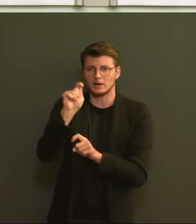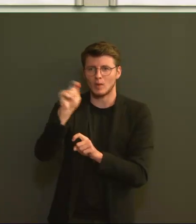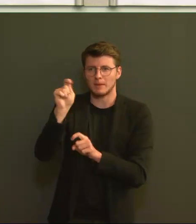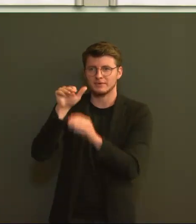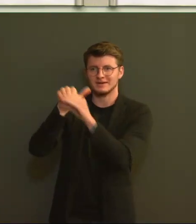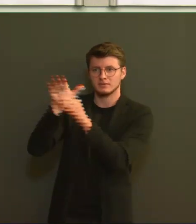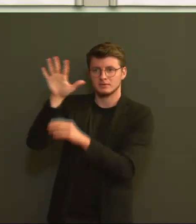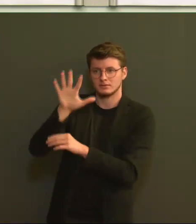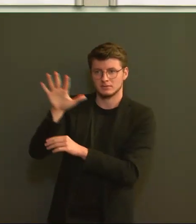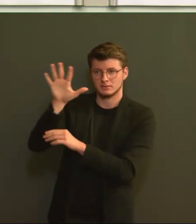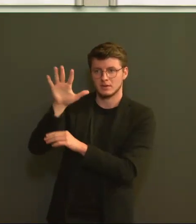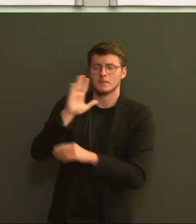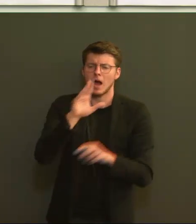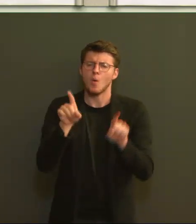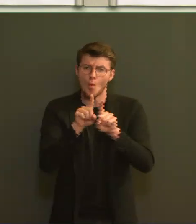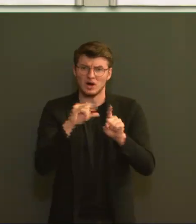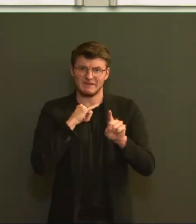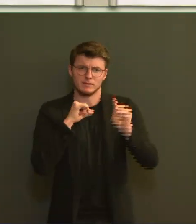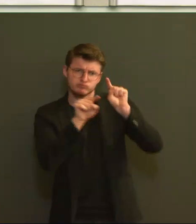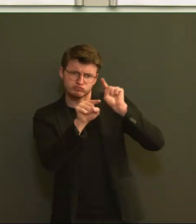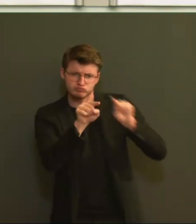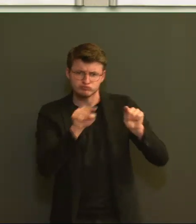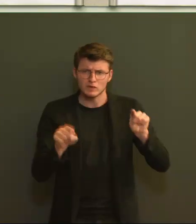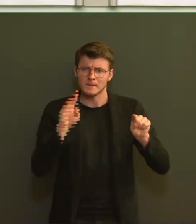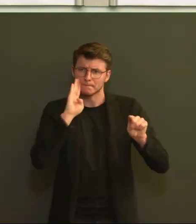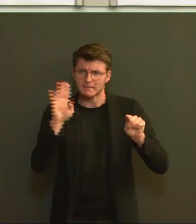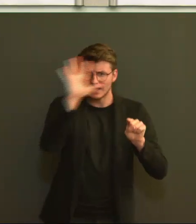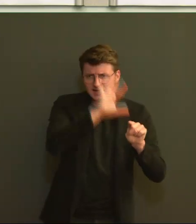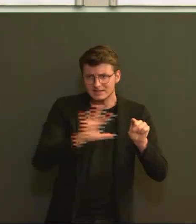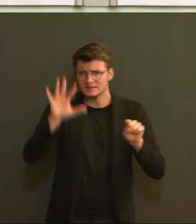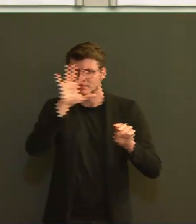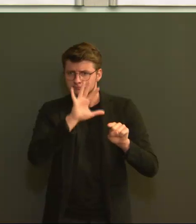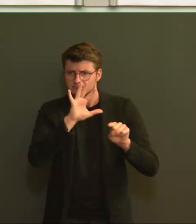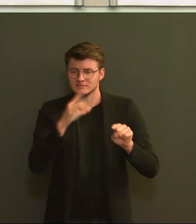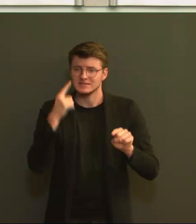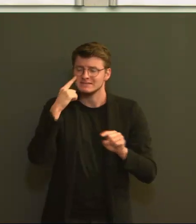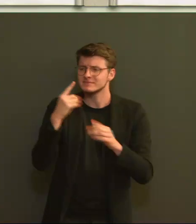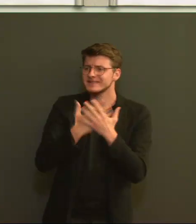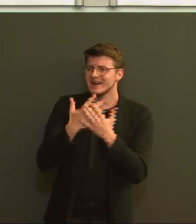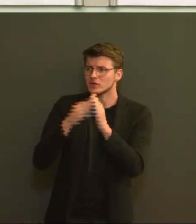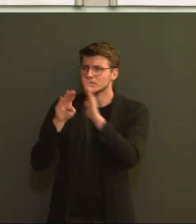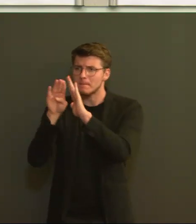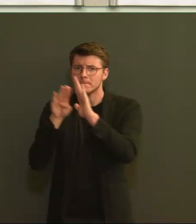in de rest van het land stijgt het aantal infecties beduidend.